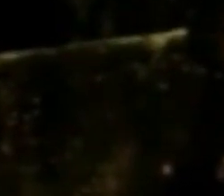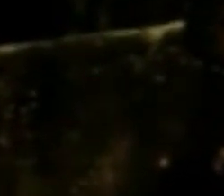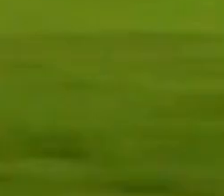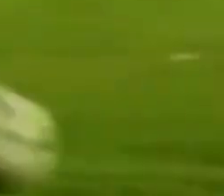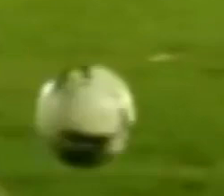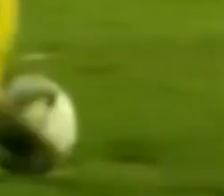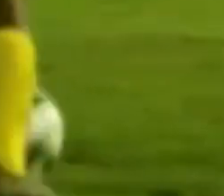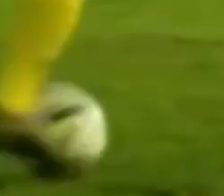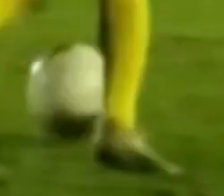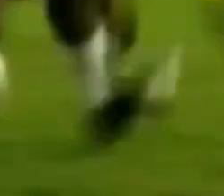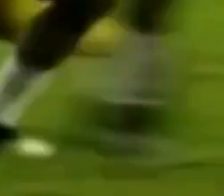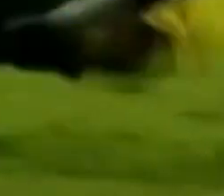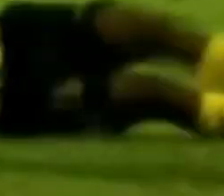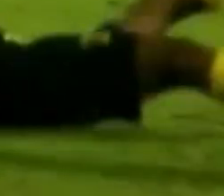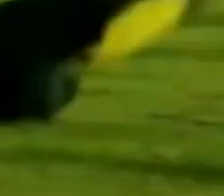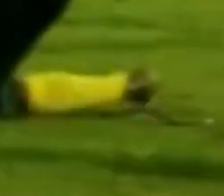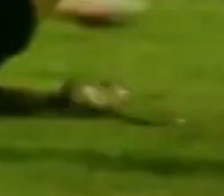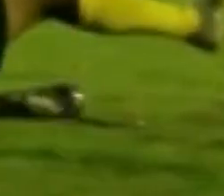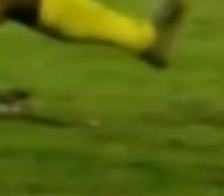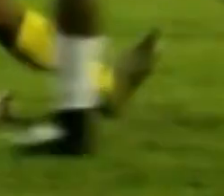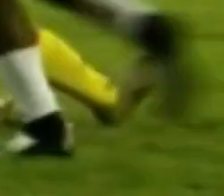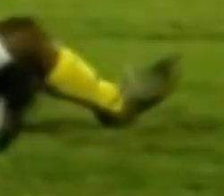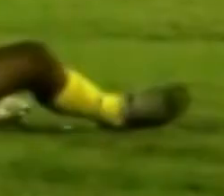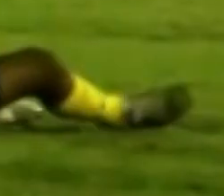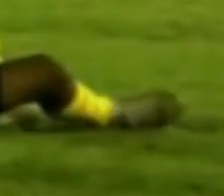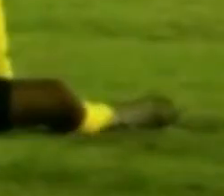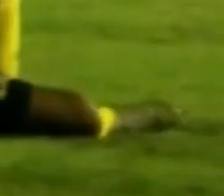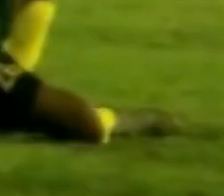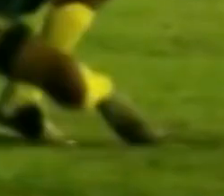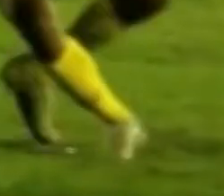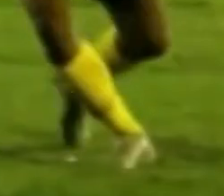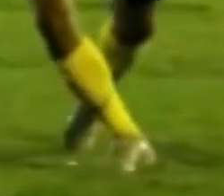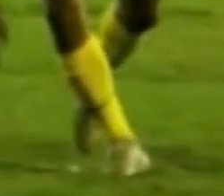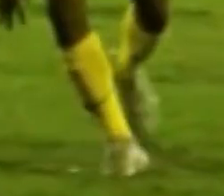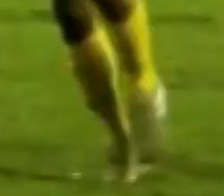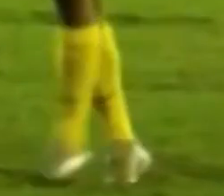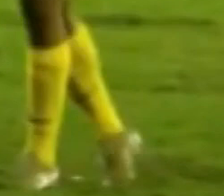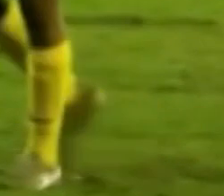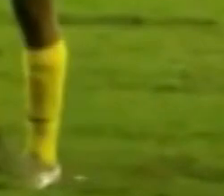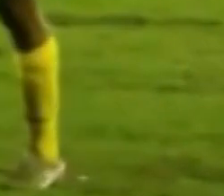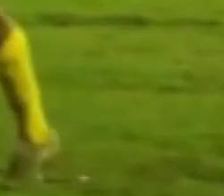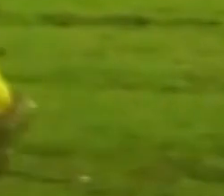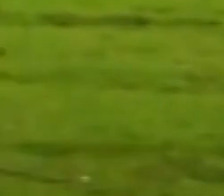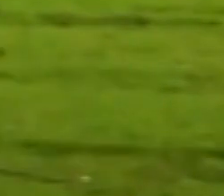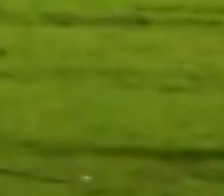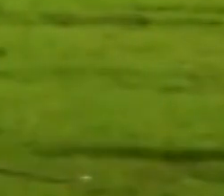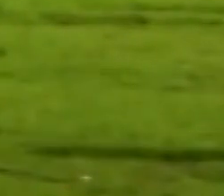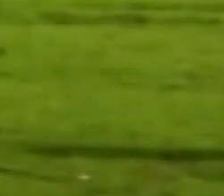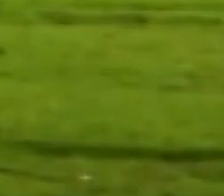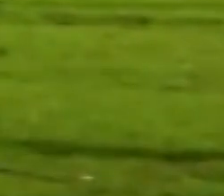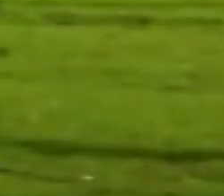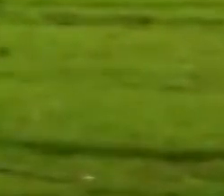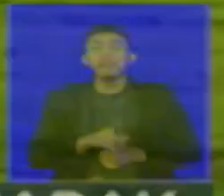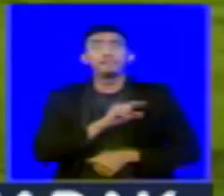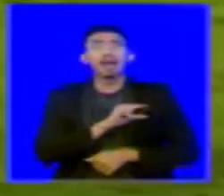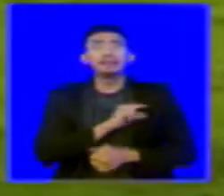telah menyurati tim Satgas COVID-19 terkait penyelenggaraan turnamen di masa pandemi COVID-19. Panitia juga meminta